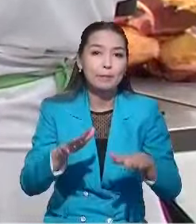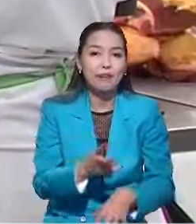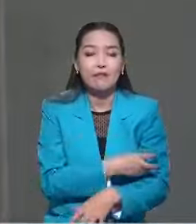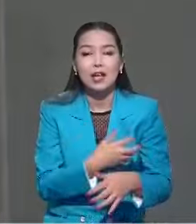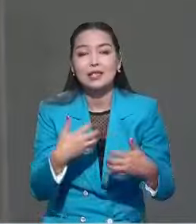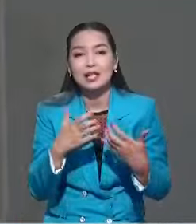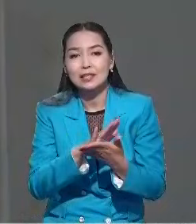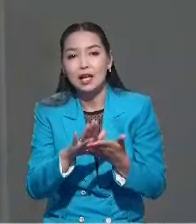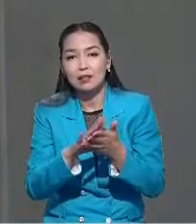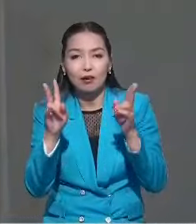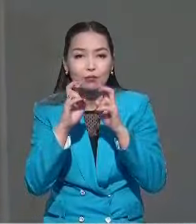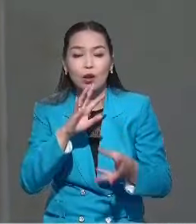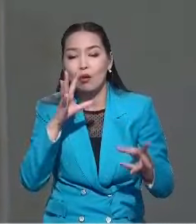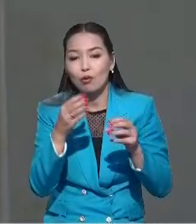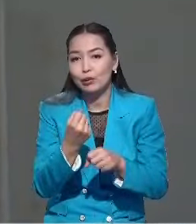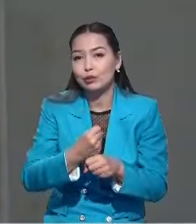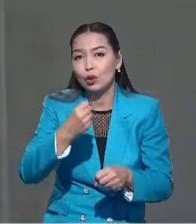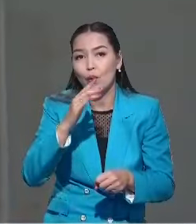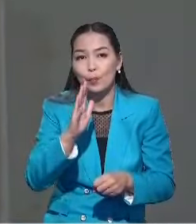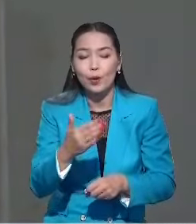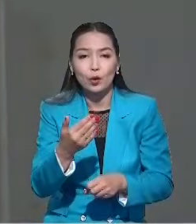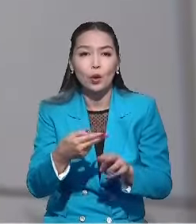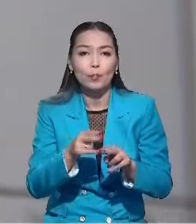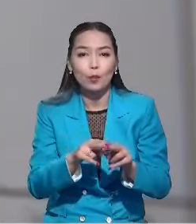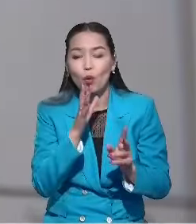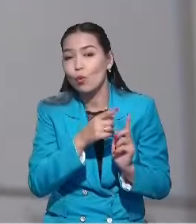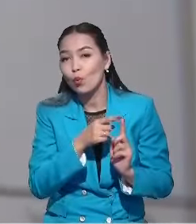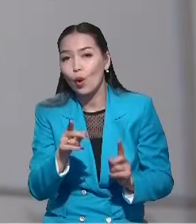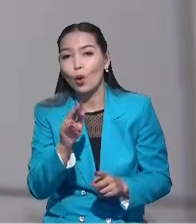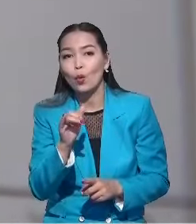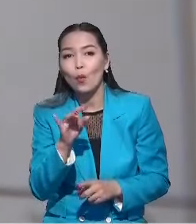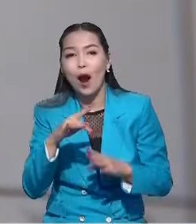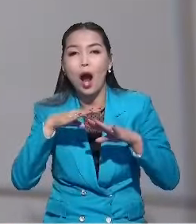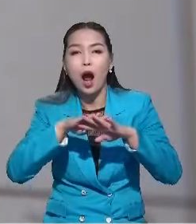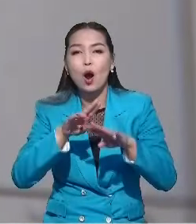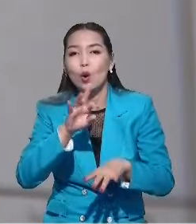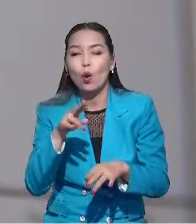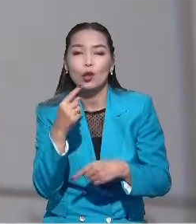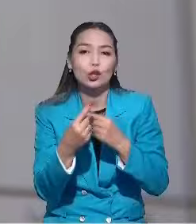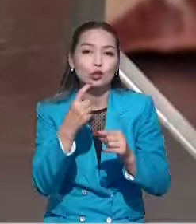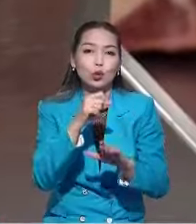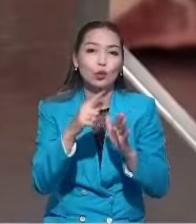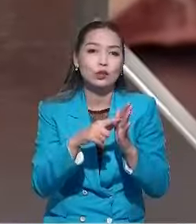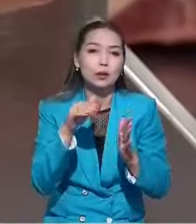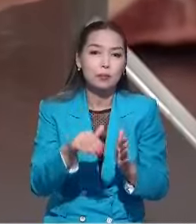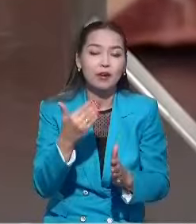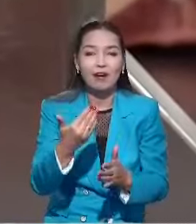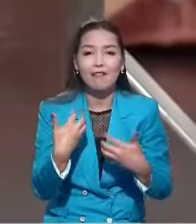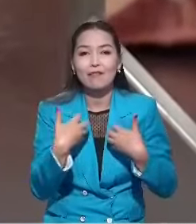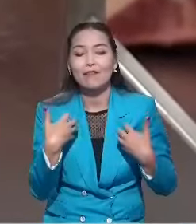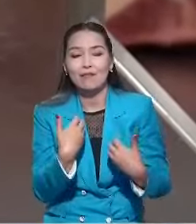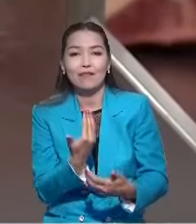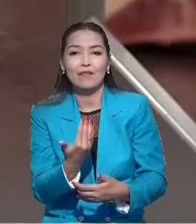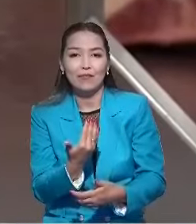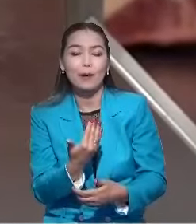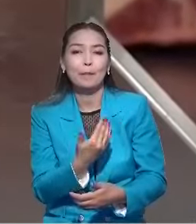ветеринариялық санитариялық сараптаманы қатаңдатпақ. Айта кетейік, осы уақытқа дейін QR-код арқылы 117 000-нан астам ветеринариялық анықтама